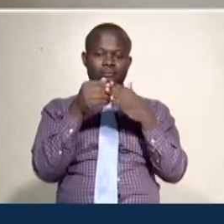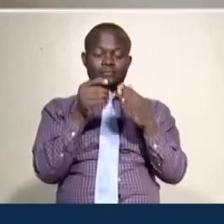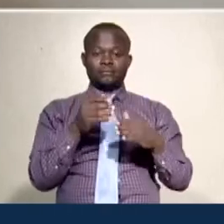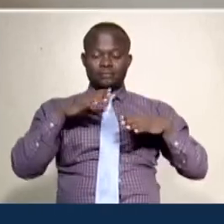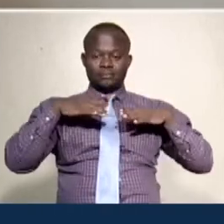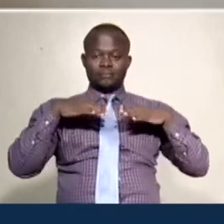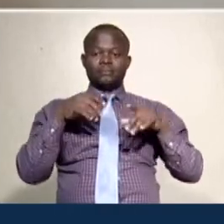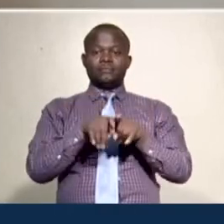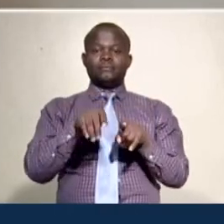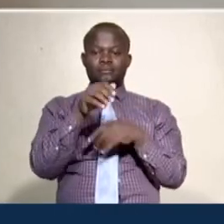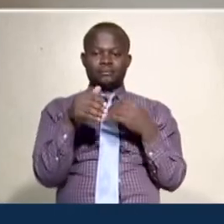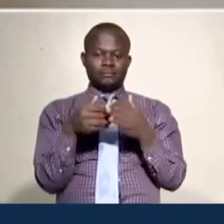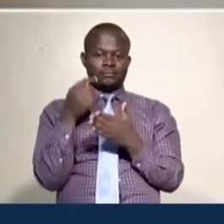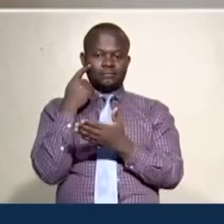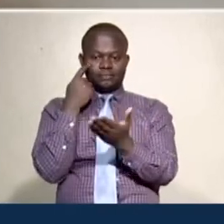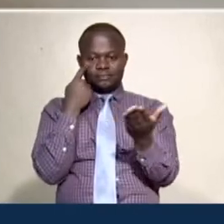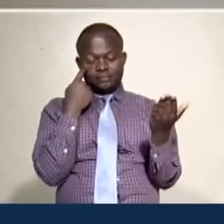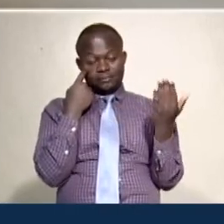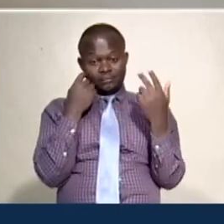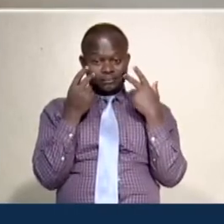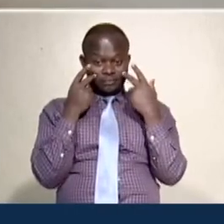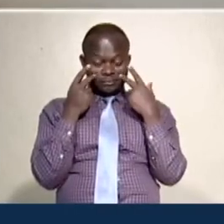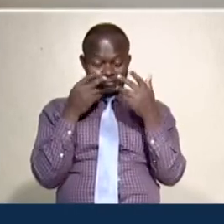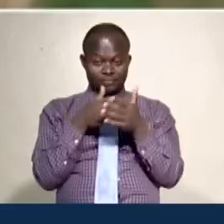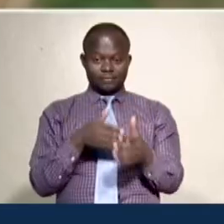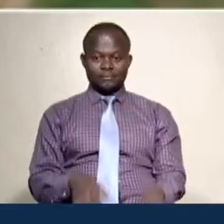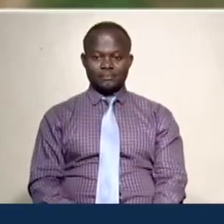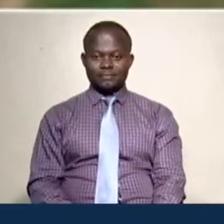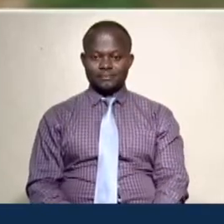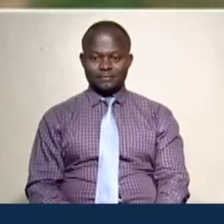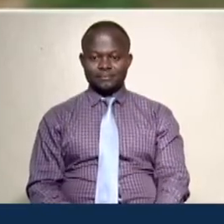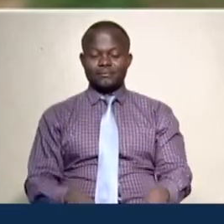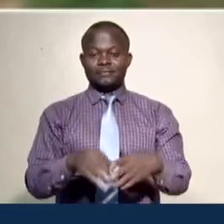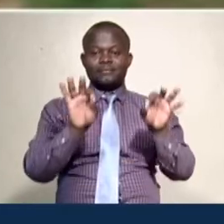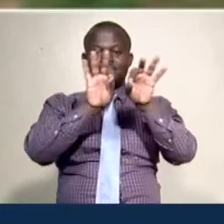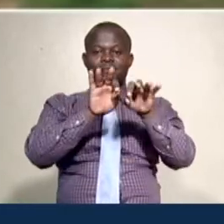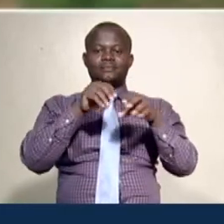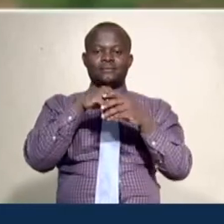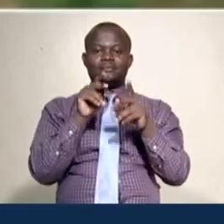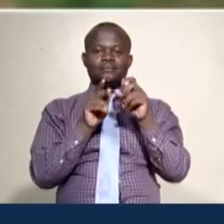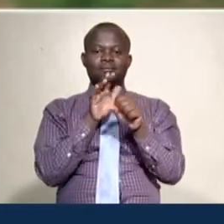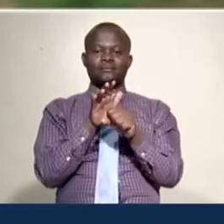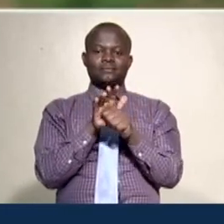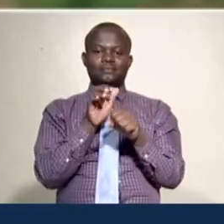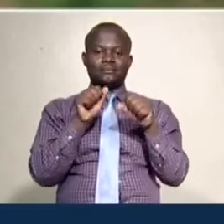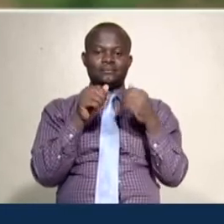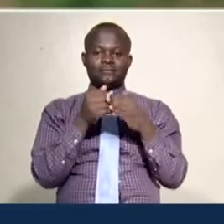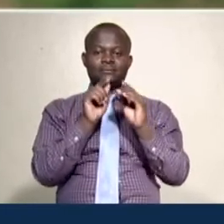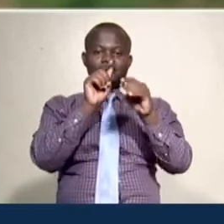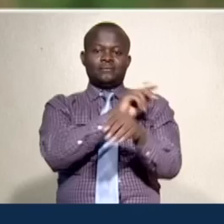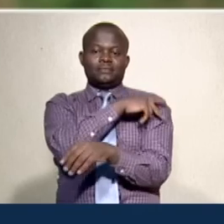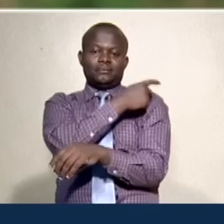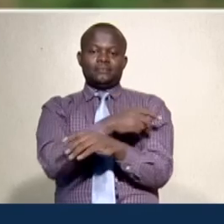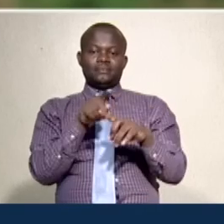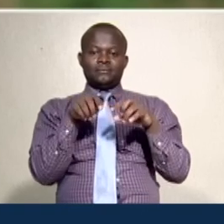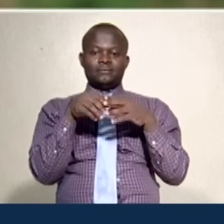kuruhuka nk'uko ugasanga birabangamye biba ngombwa ko harimo na benshi ahubwo babasha no kugana farumasi